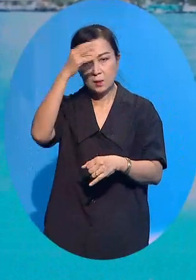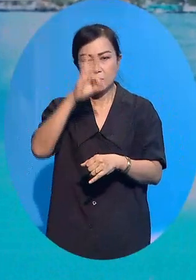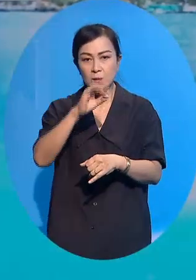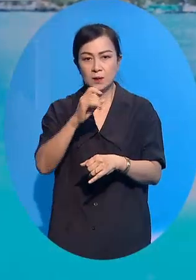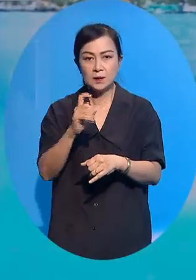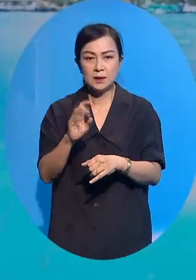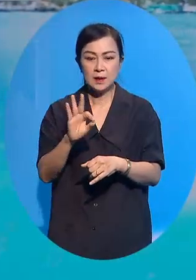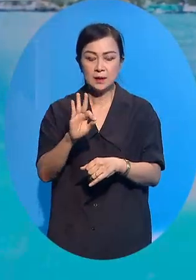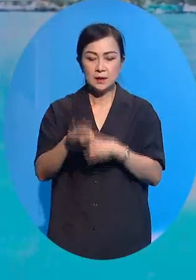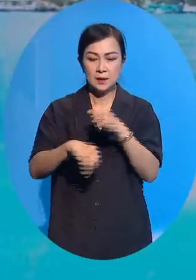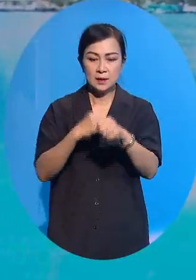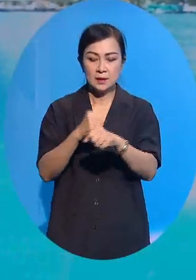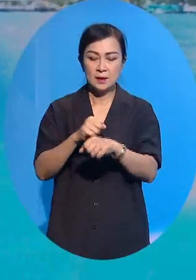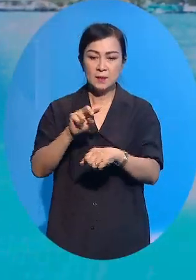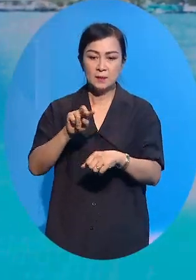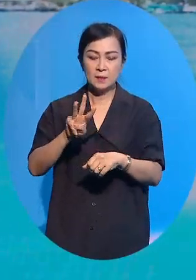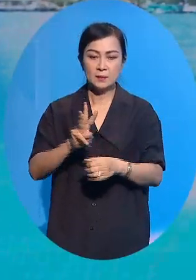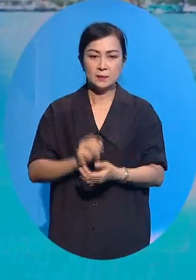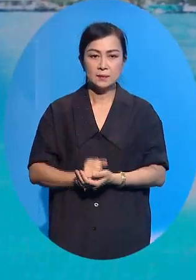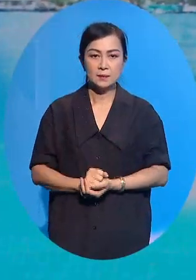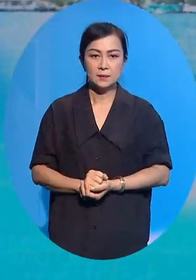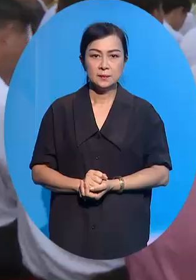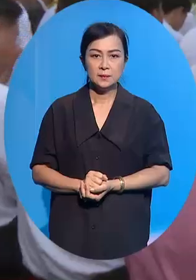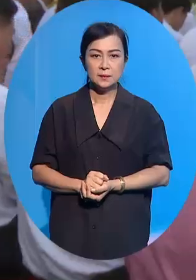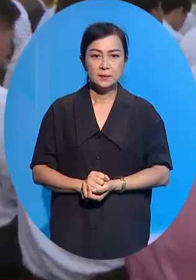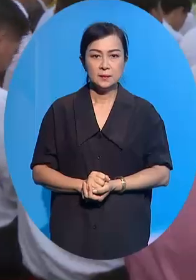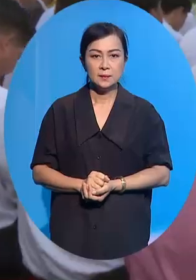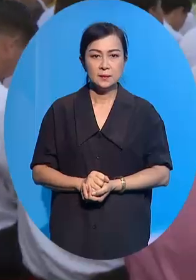Tôn Đức Thắng năm 2023.